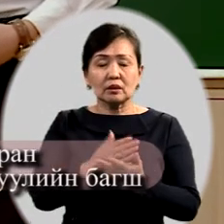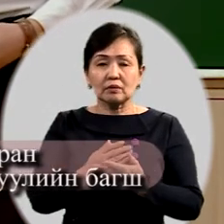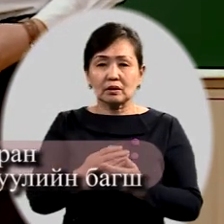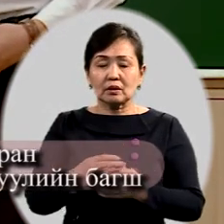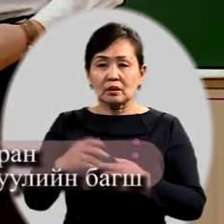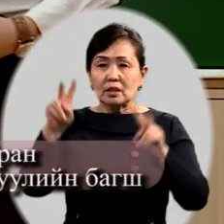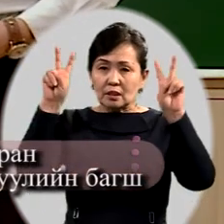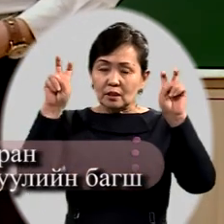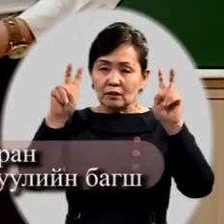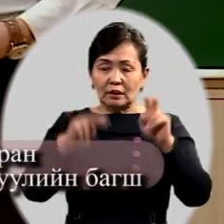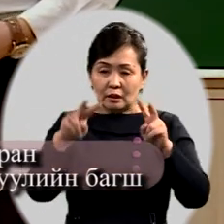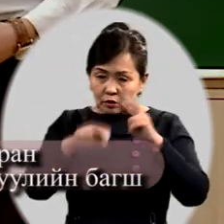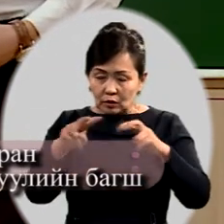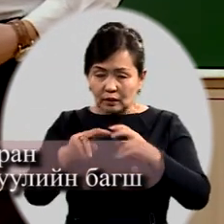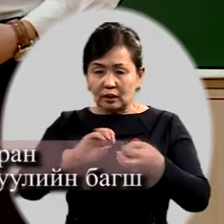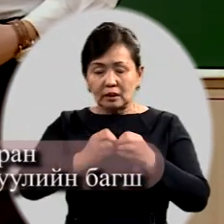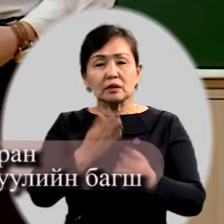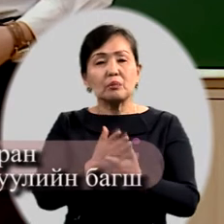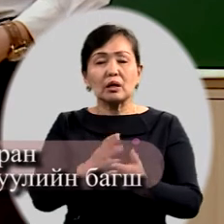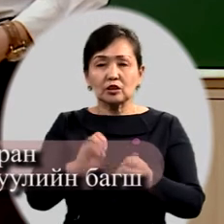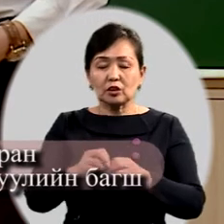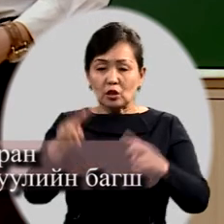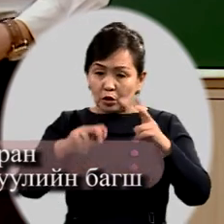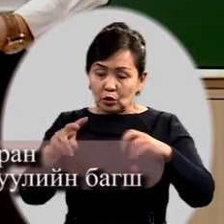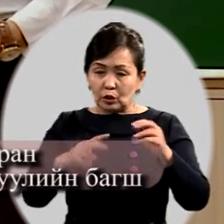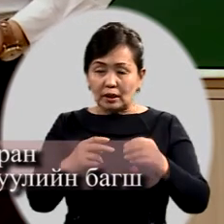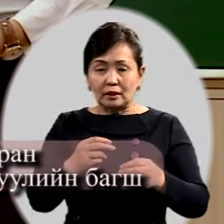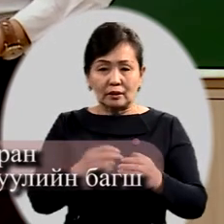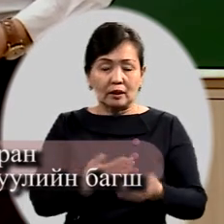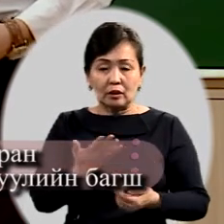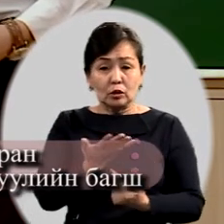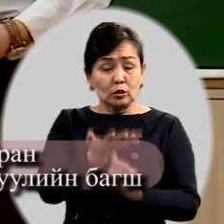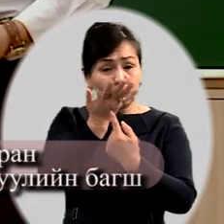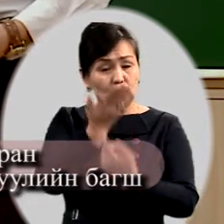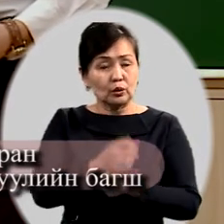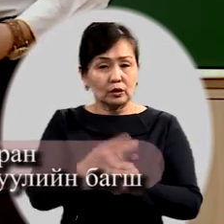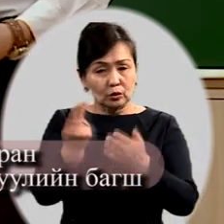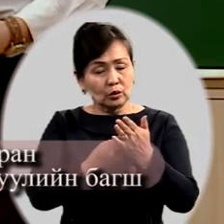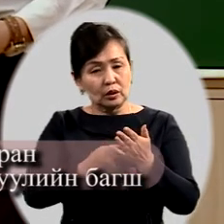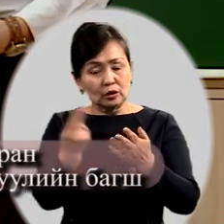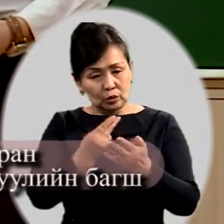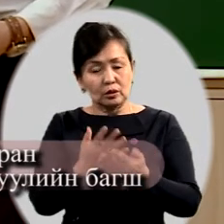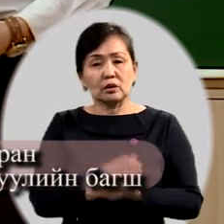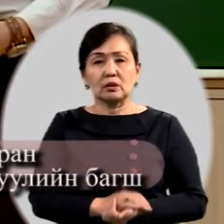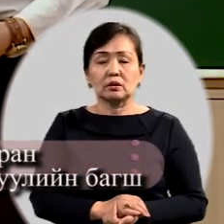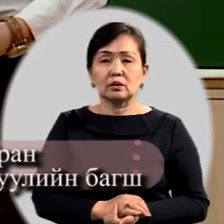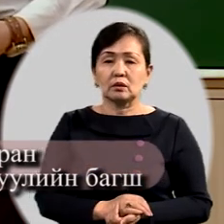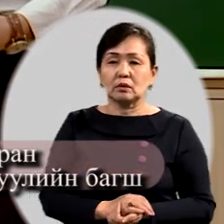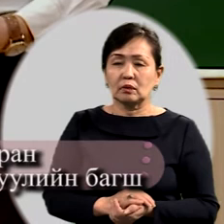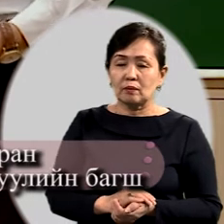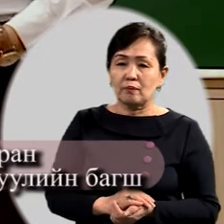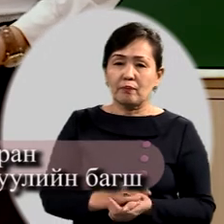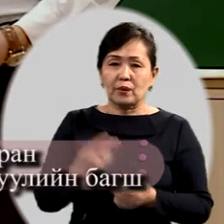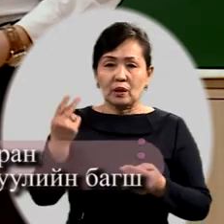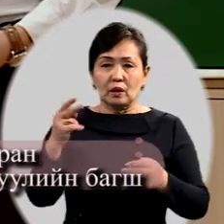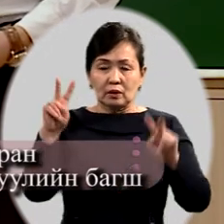Тақырып бойынша ақпараттар жинау керек, себебі ақпаратқа негіздей отырып сурет саламыз. Тақырып